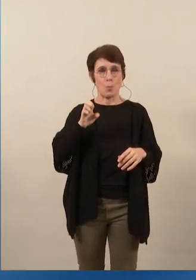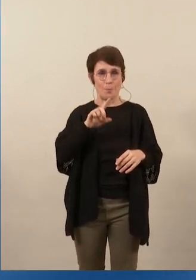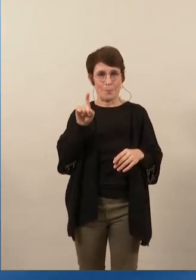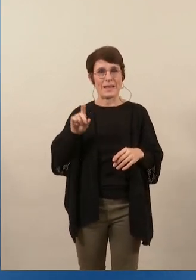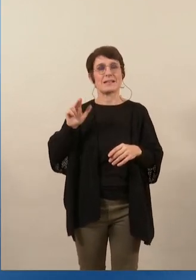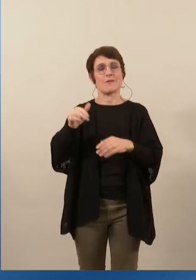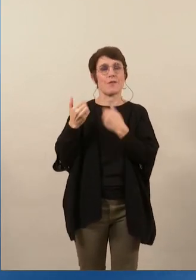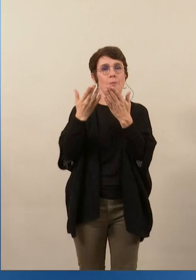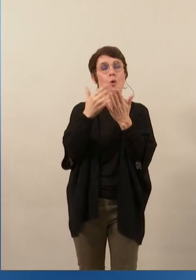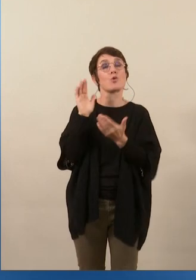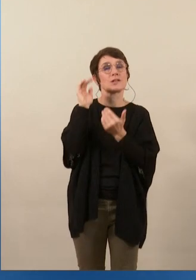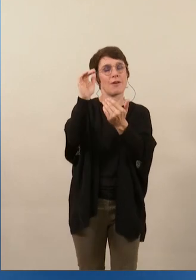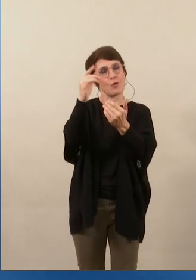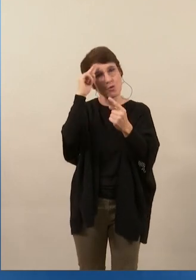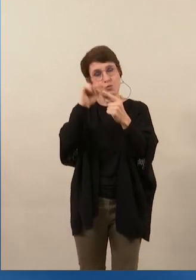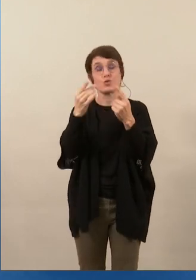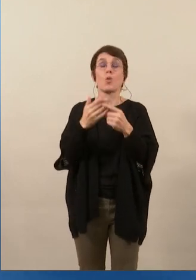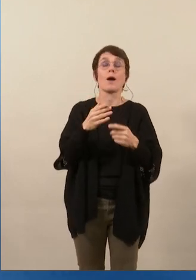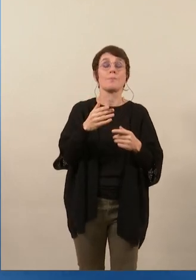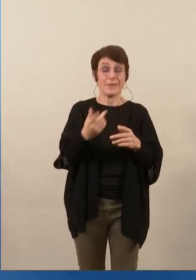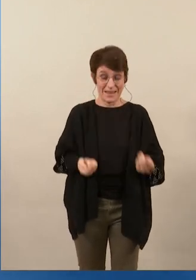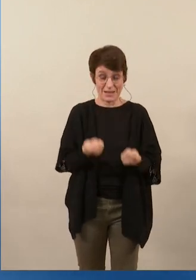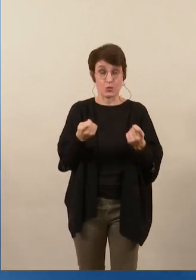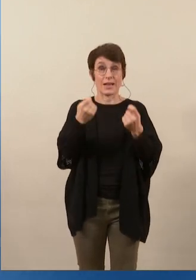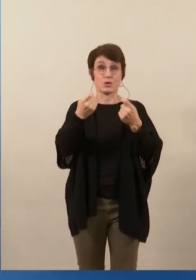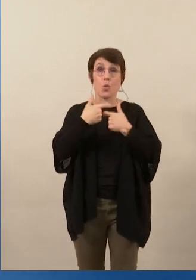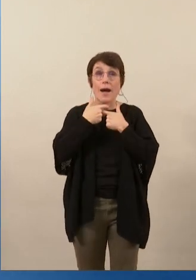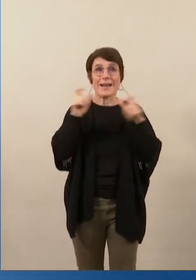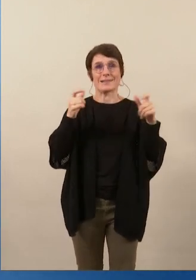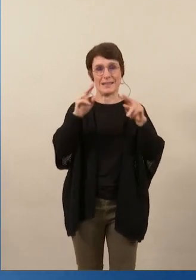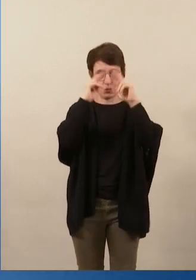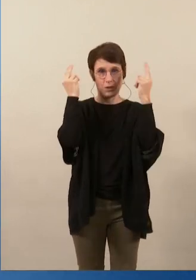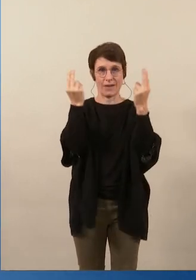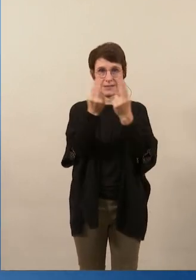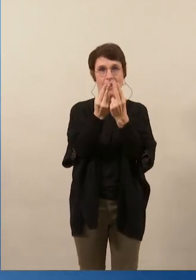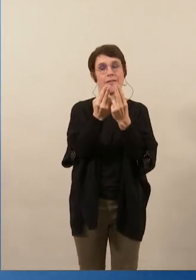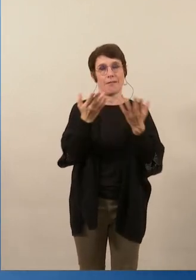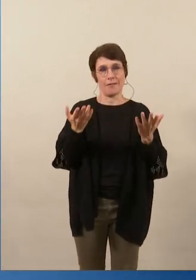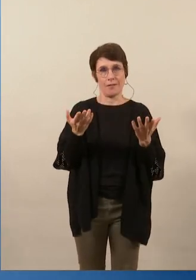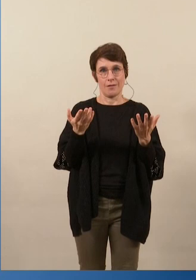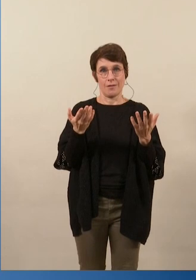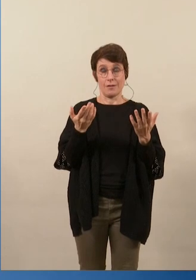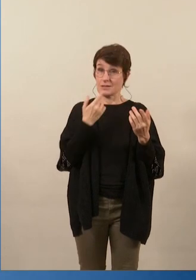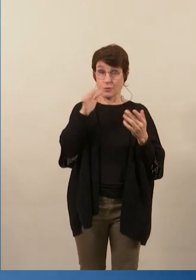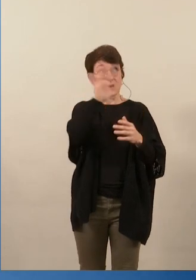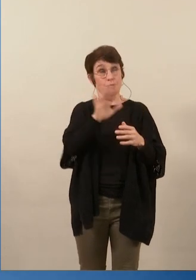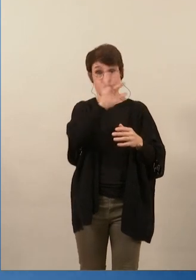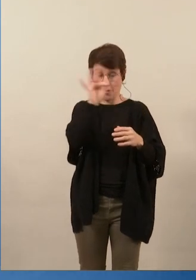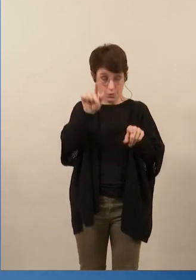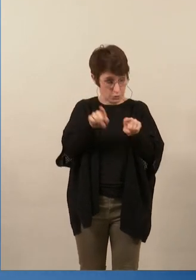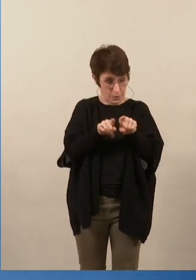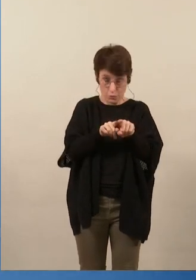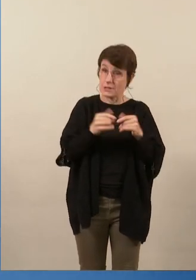particulièrement sur l'accès universel à l'éducation qui est nationalement d'actualité mais aussi localement de nombreux événements se